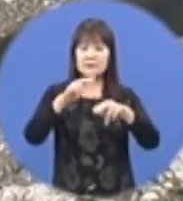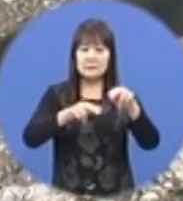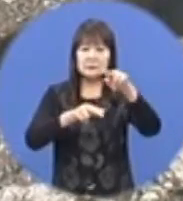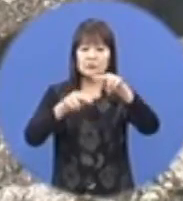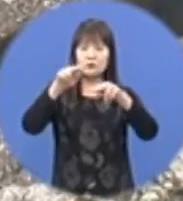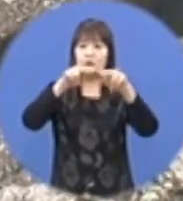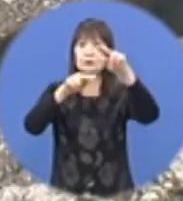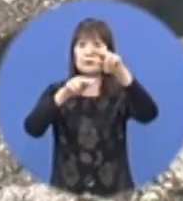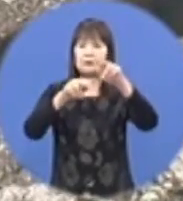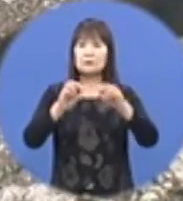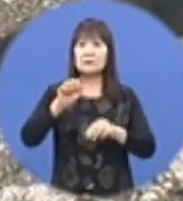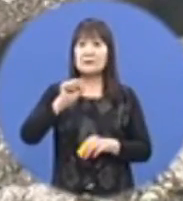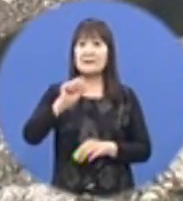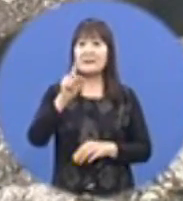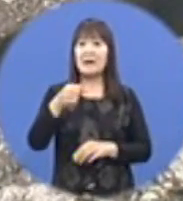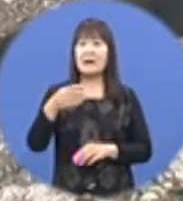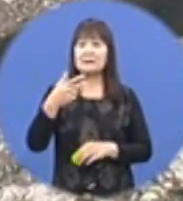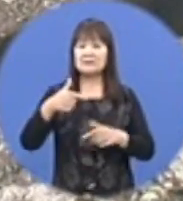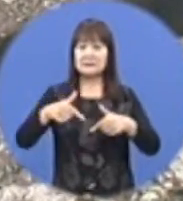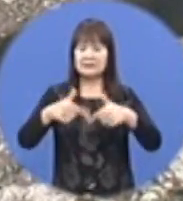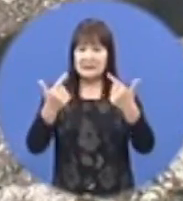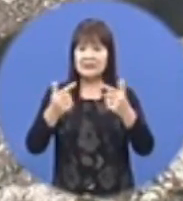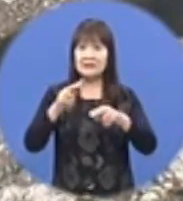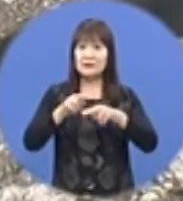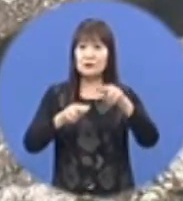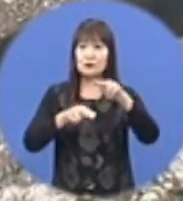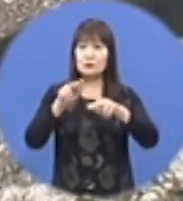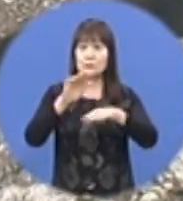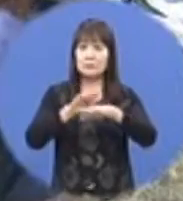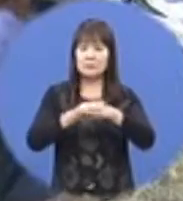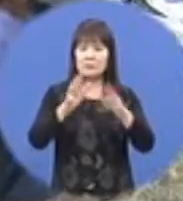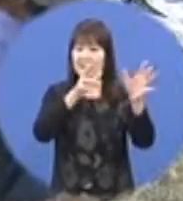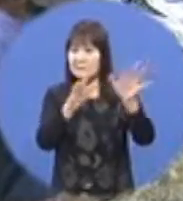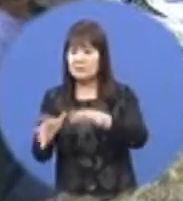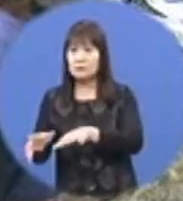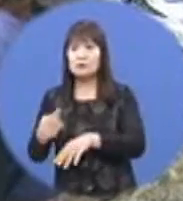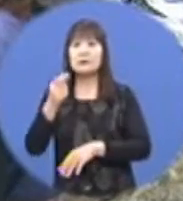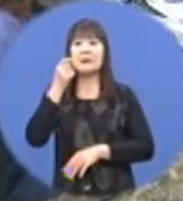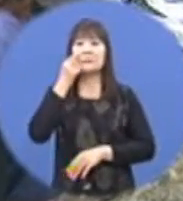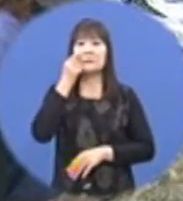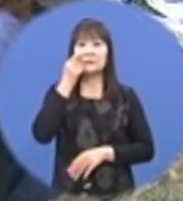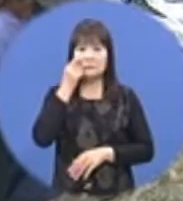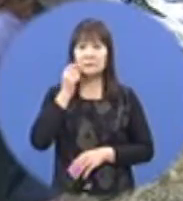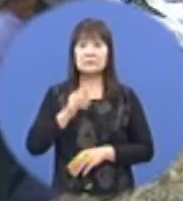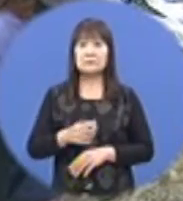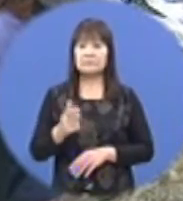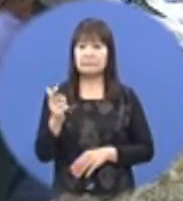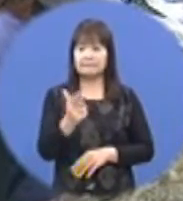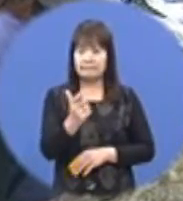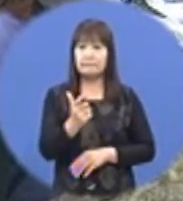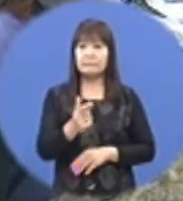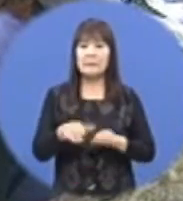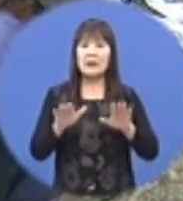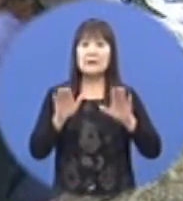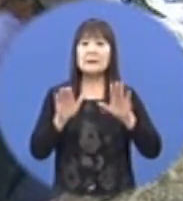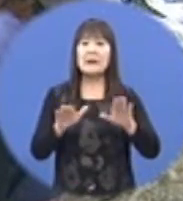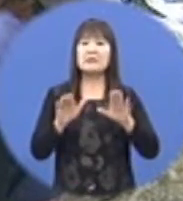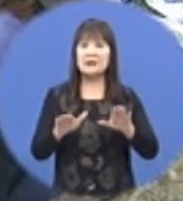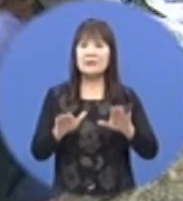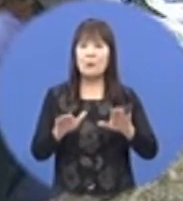三義積みって言うんです。 こうすると崩れにくいんですか。 一番崩れにくいということで、現在も